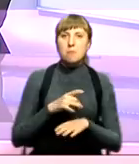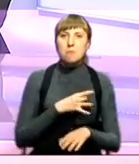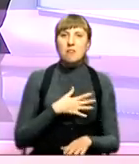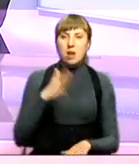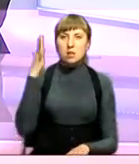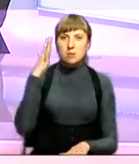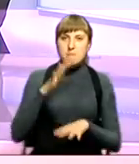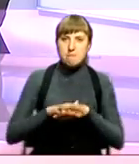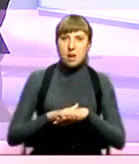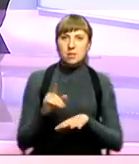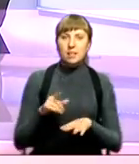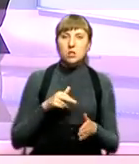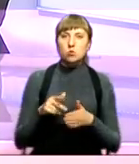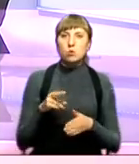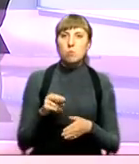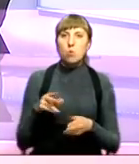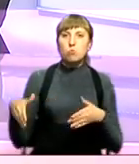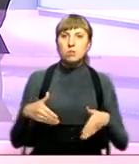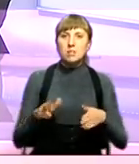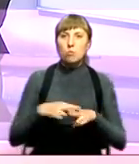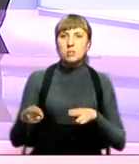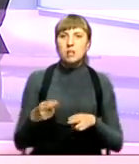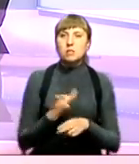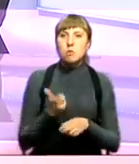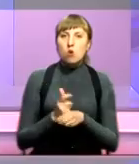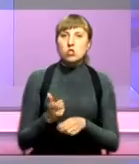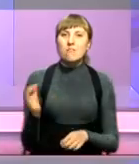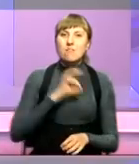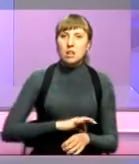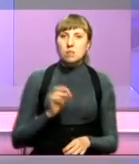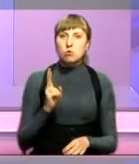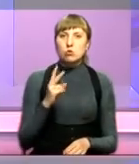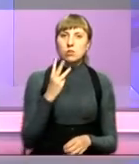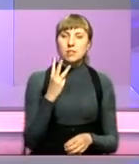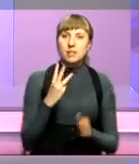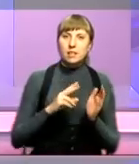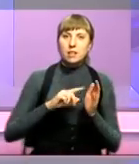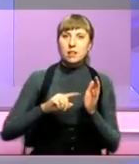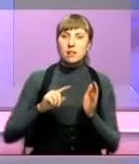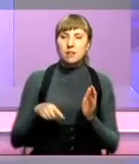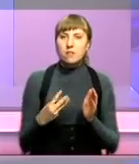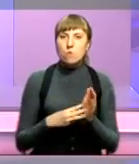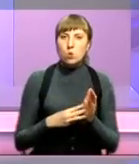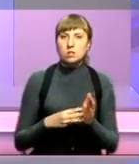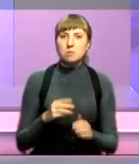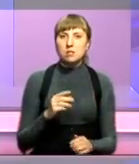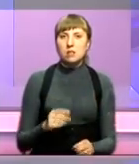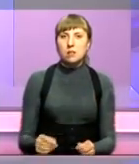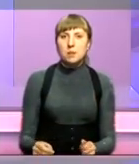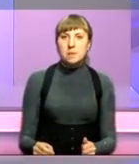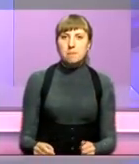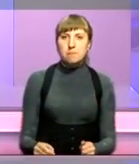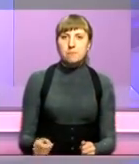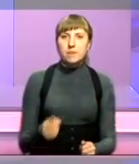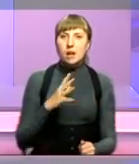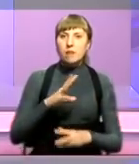они идут по пути компенсации по очень выгодному курсу. Фактически 3,8, там 3,78% за 1 гривну рубля. Но